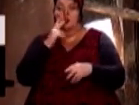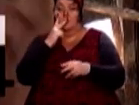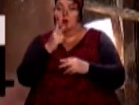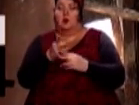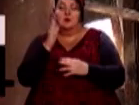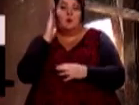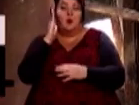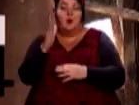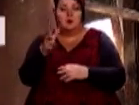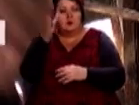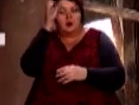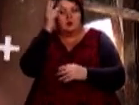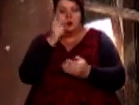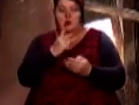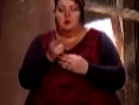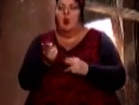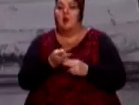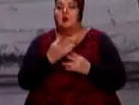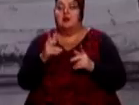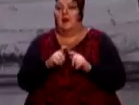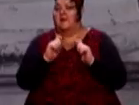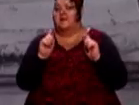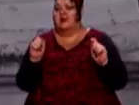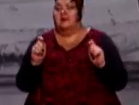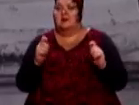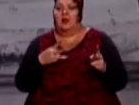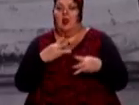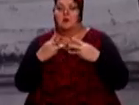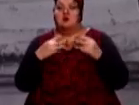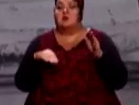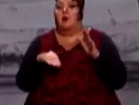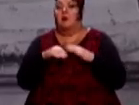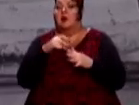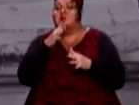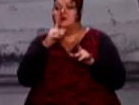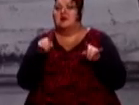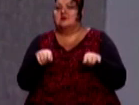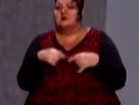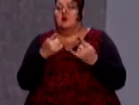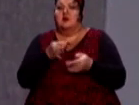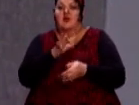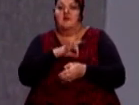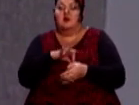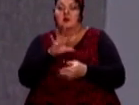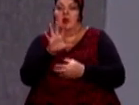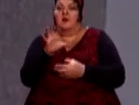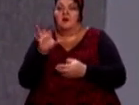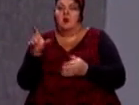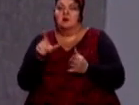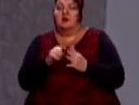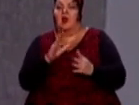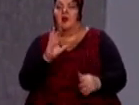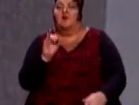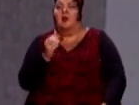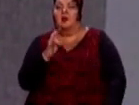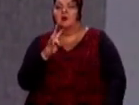філософське. Розумний погляд, без якихось відкритих емоцій. Під час створення глиняної скульптури використовували фото із Вайнгортом.